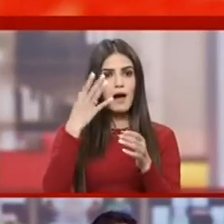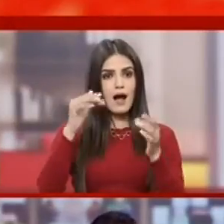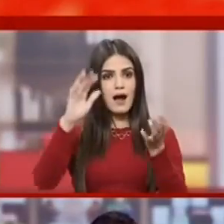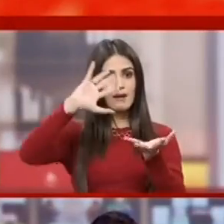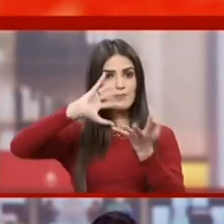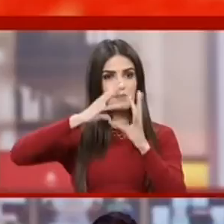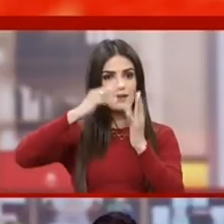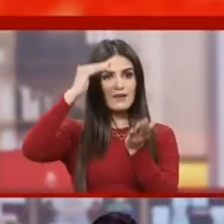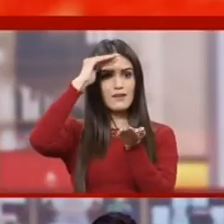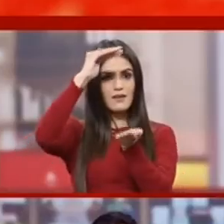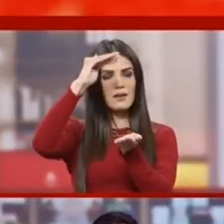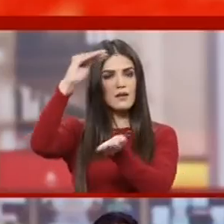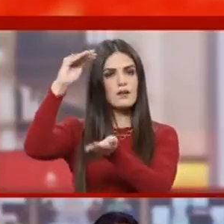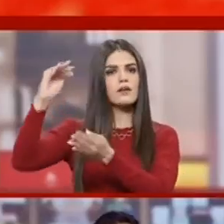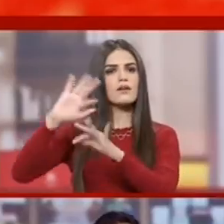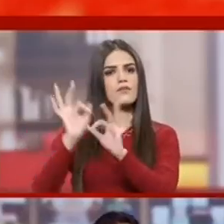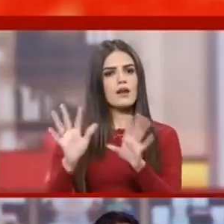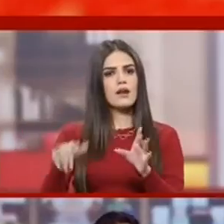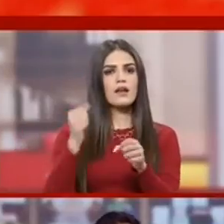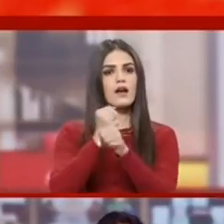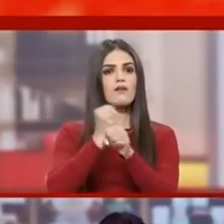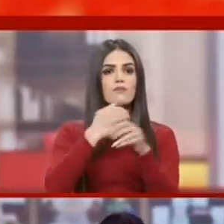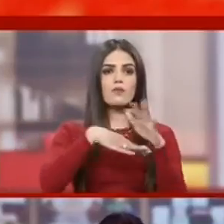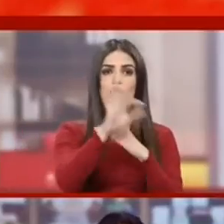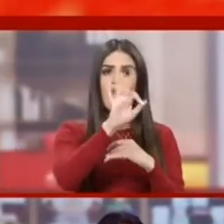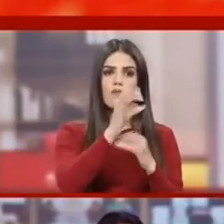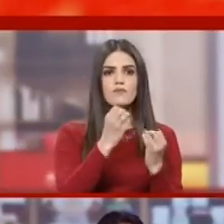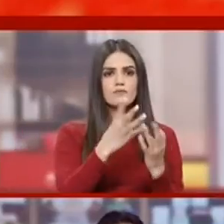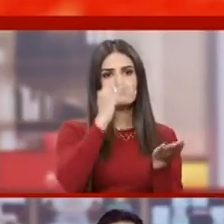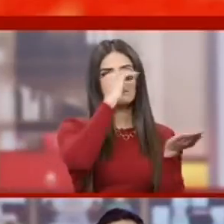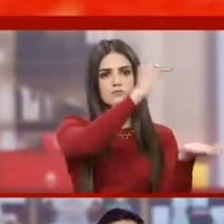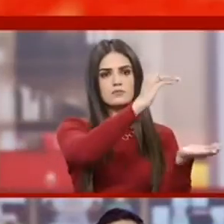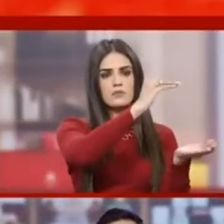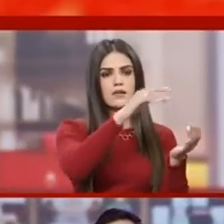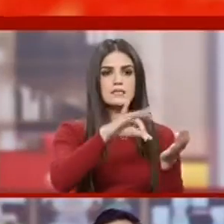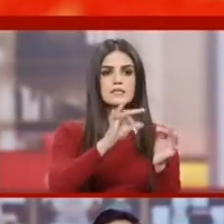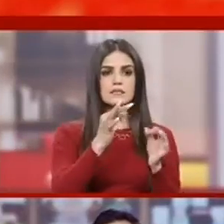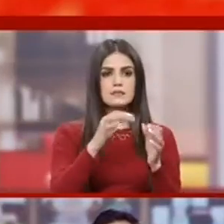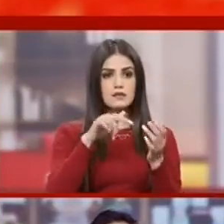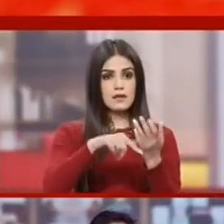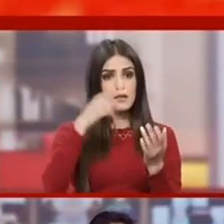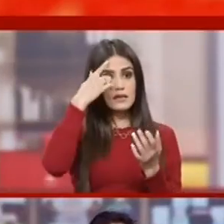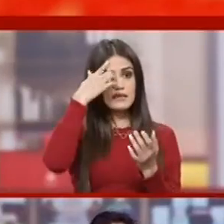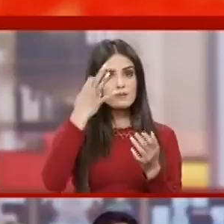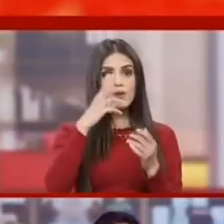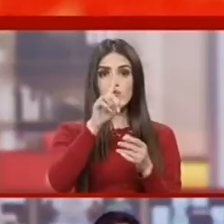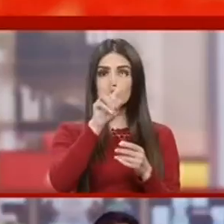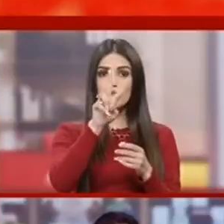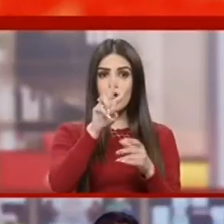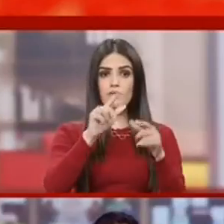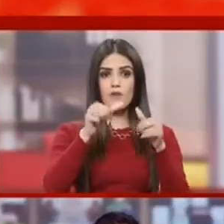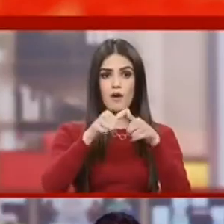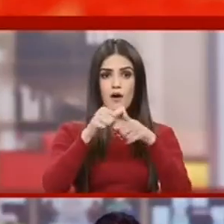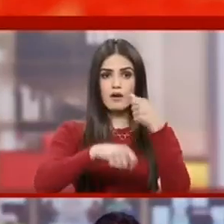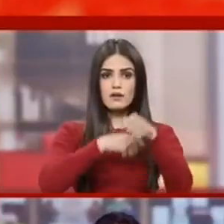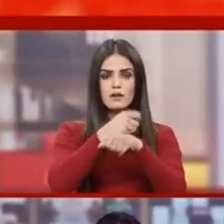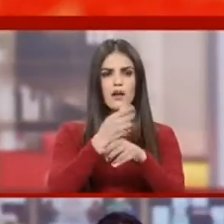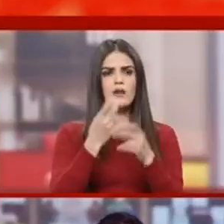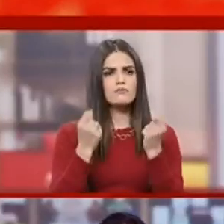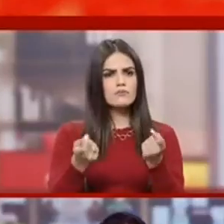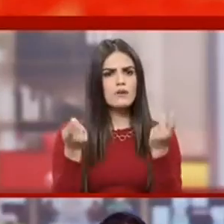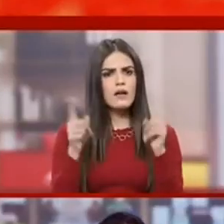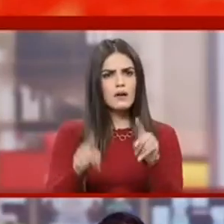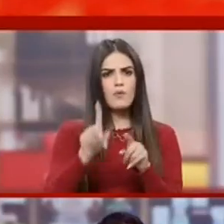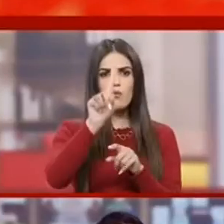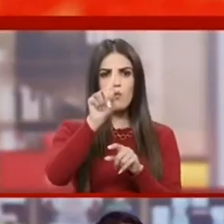लगने शुरू हो जाएंगे और सरकारी दफ्तरों से इसकी शुरुवात होगी आपको बता दें कि 12 अगस्त को जन्मास्ट में के दिन अचानक